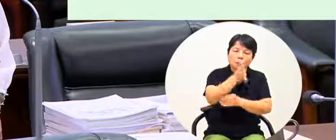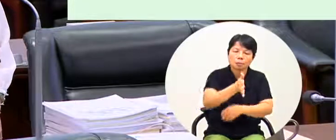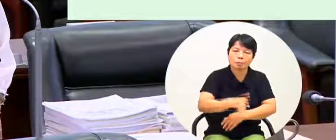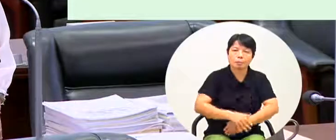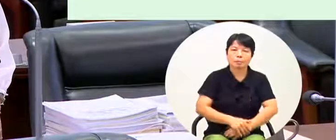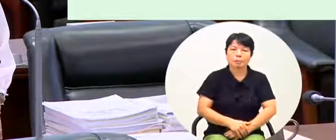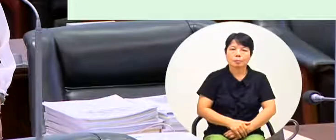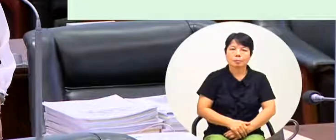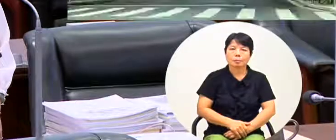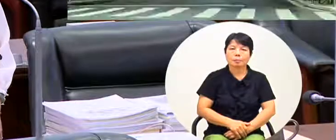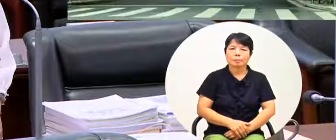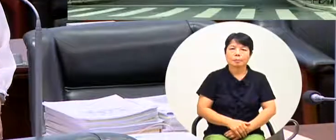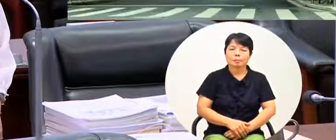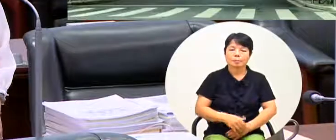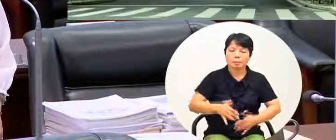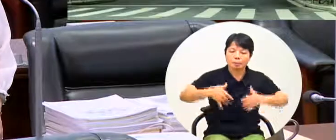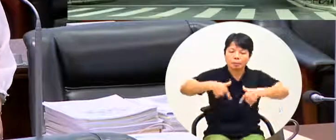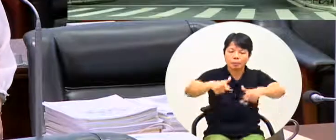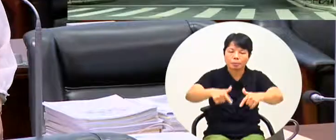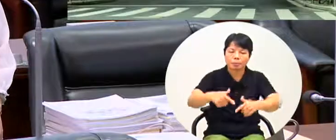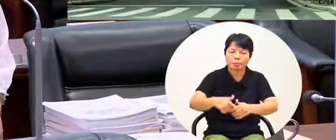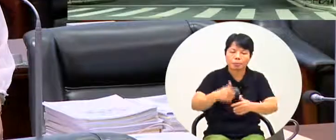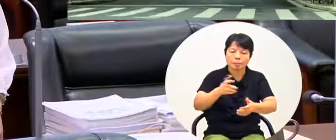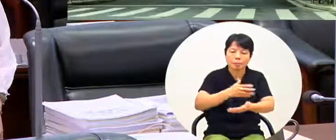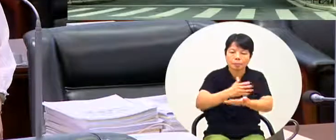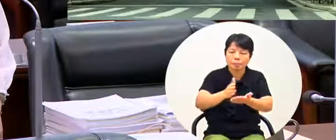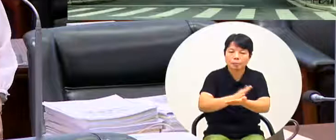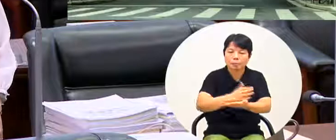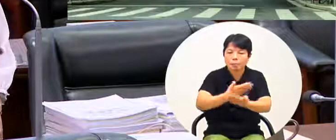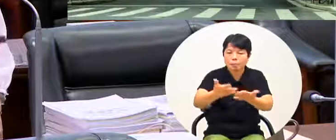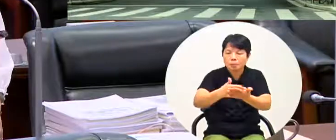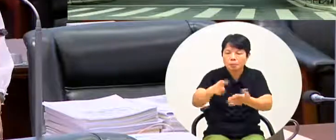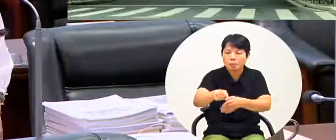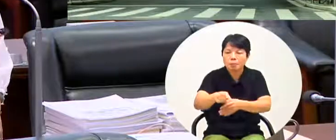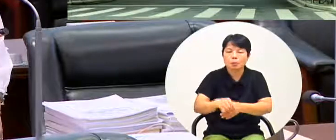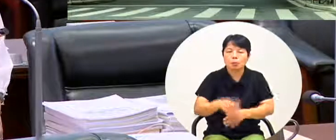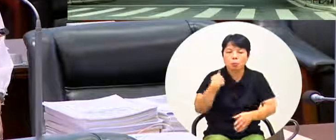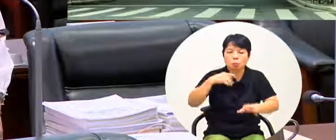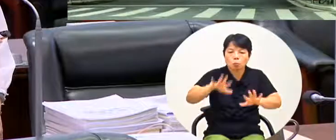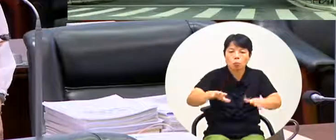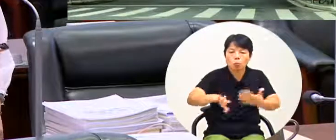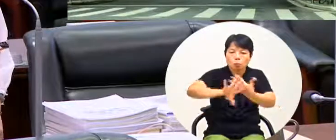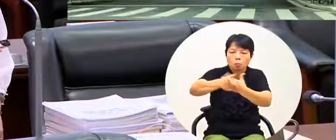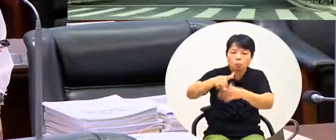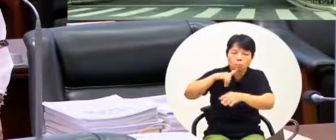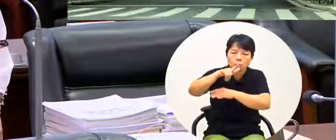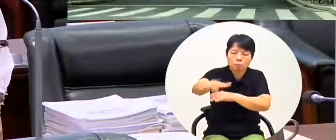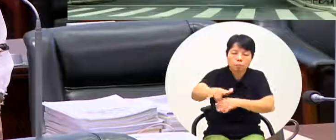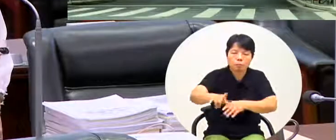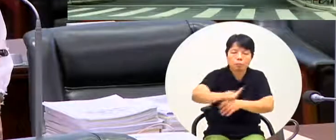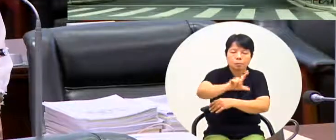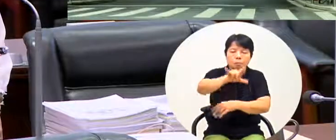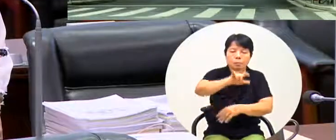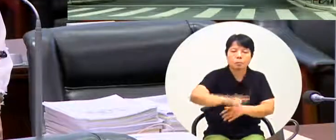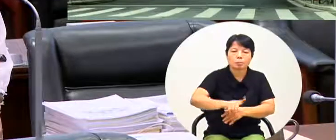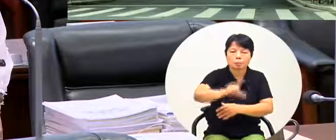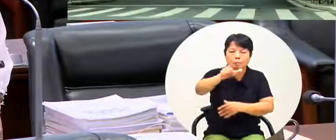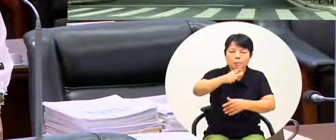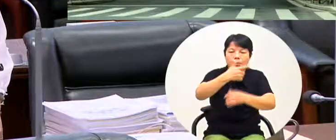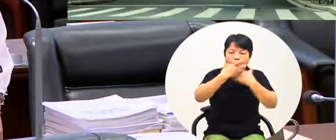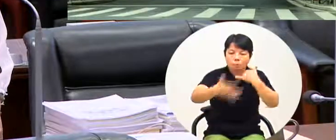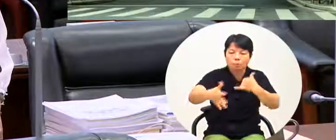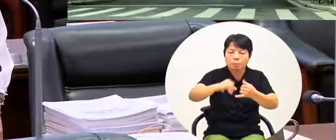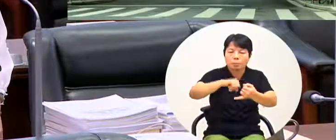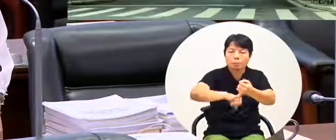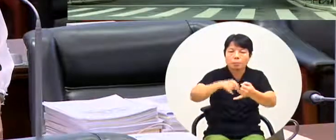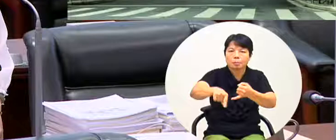个美化哈，其实我这次到国外去哈，这是在上海，我请那个赵局长看一下哈，你看这个他们